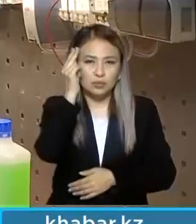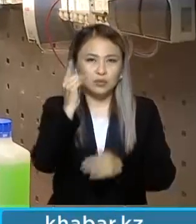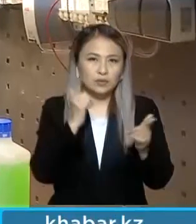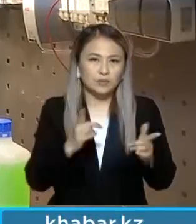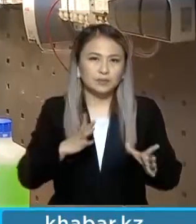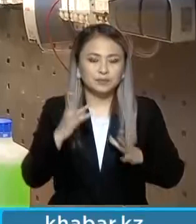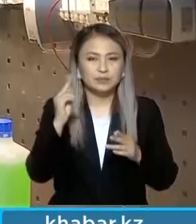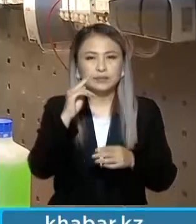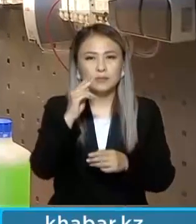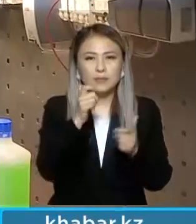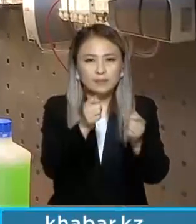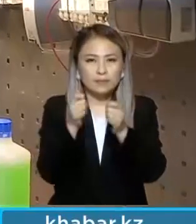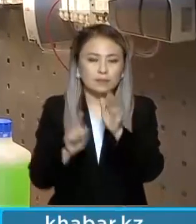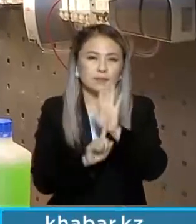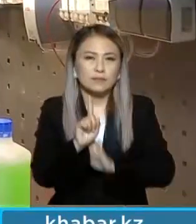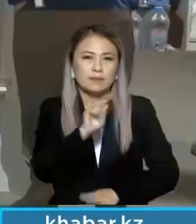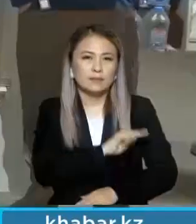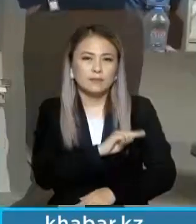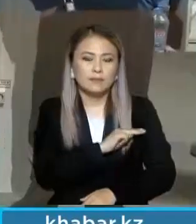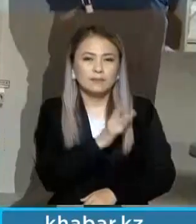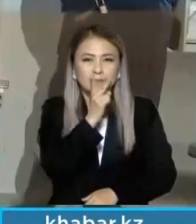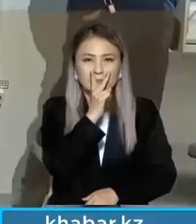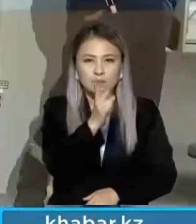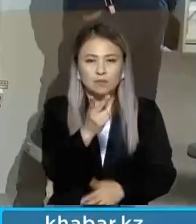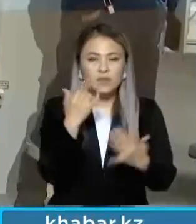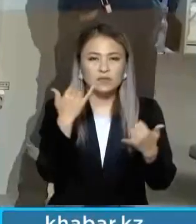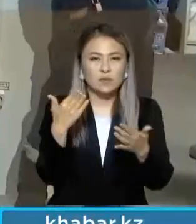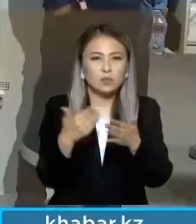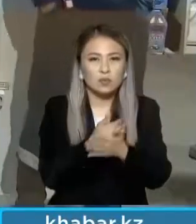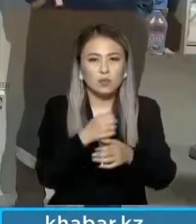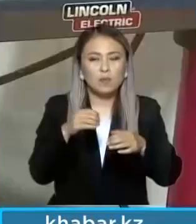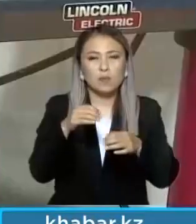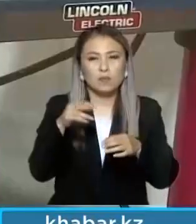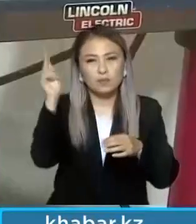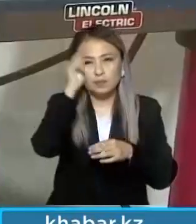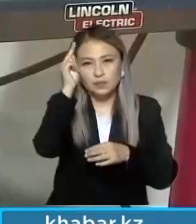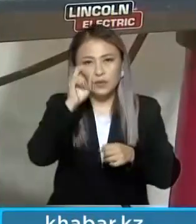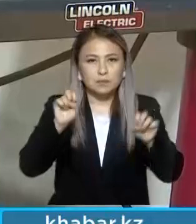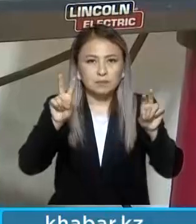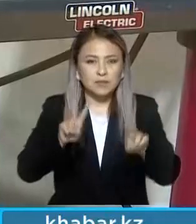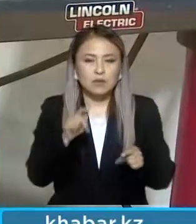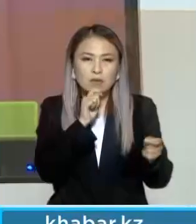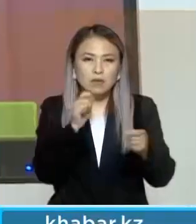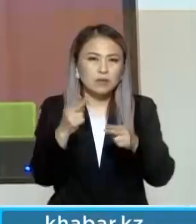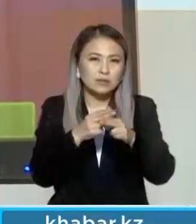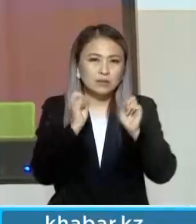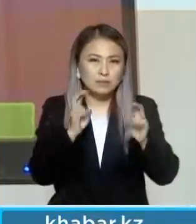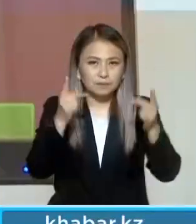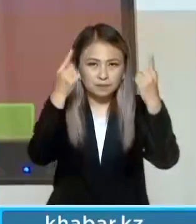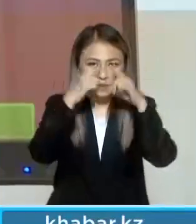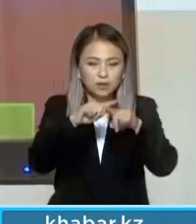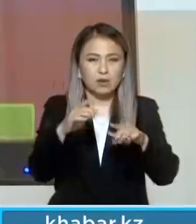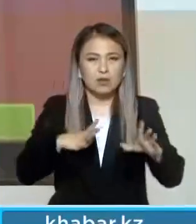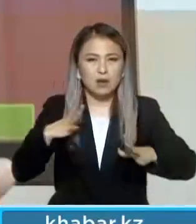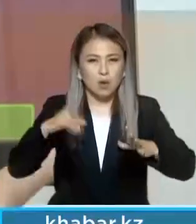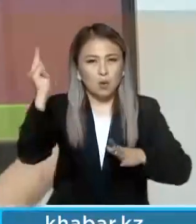Бүкіл датчиктарды іске қосып, қарап. Жаңа кәсіпті игерген мамандар міндетті түрде қауіпсіздік ережелерімен танысып, кәсіби дайындық курсынан